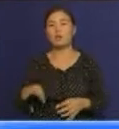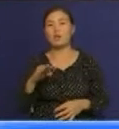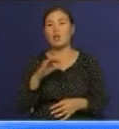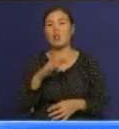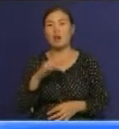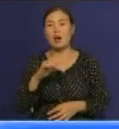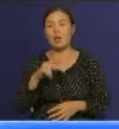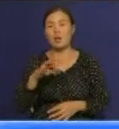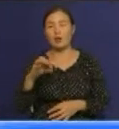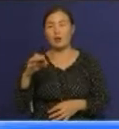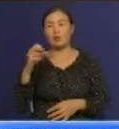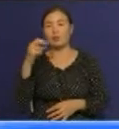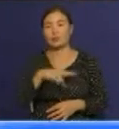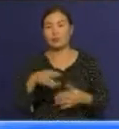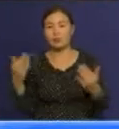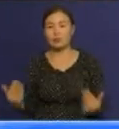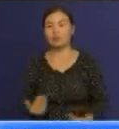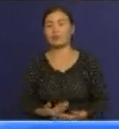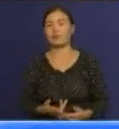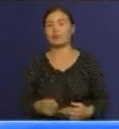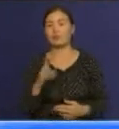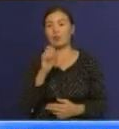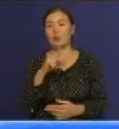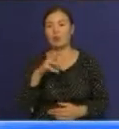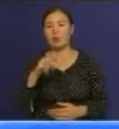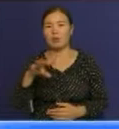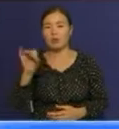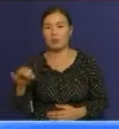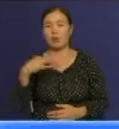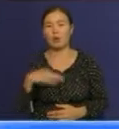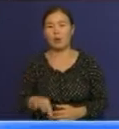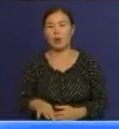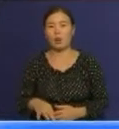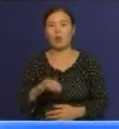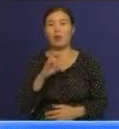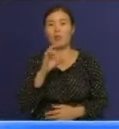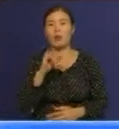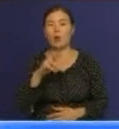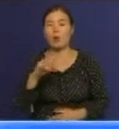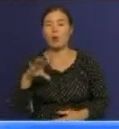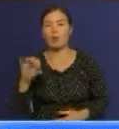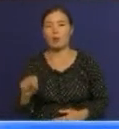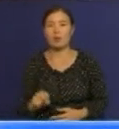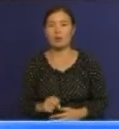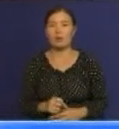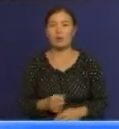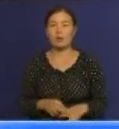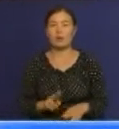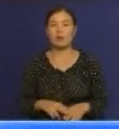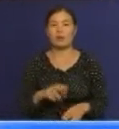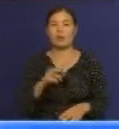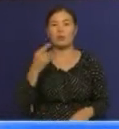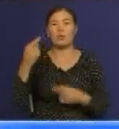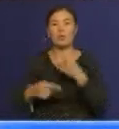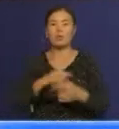Жандайдың немересі, оның ұлы Бақтығараның ұлы Байбұз атамыз туралы, Байбұз